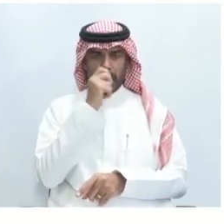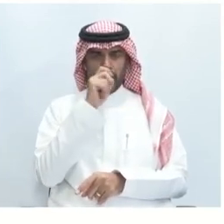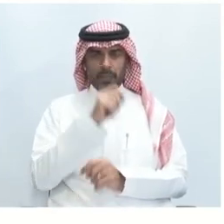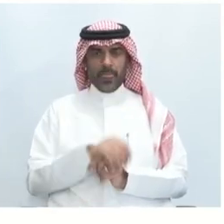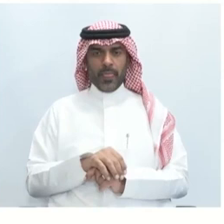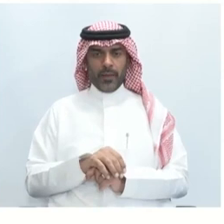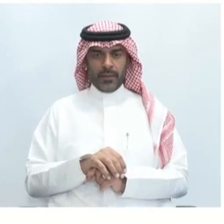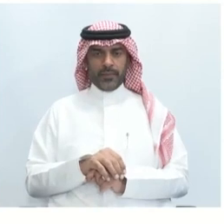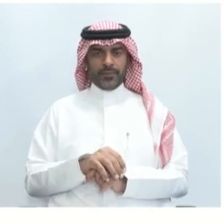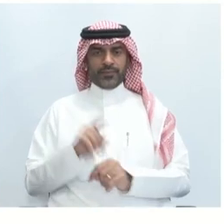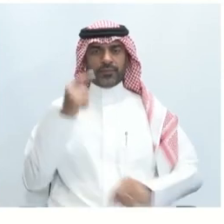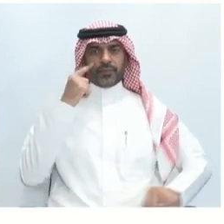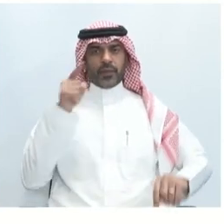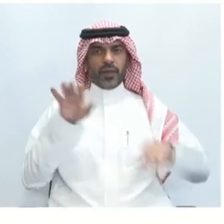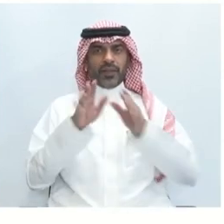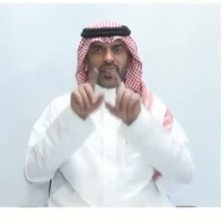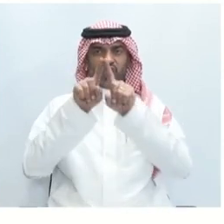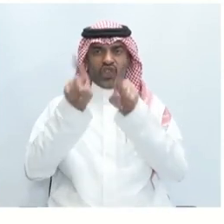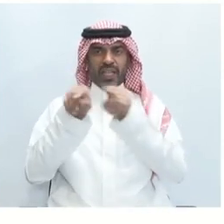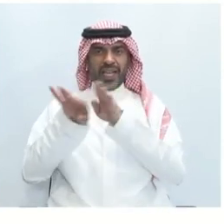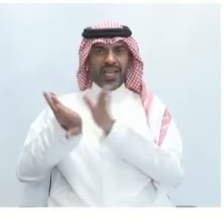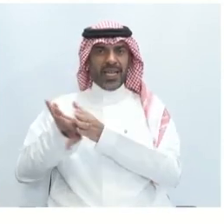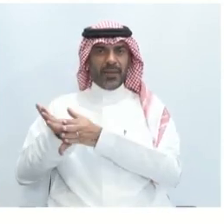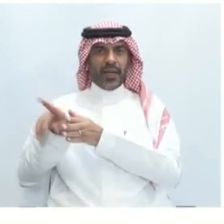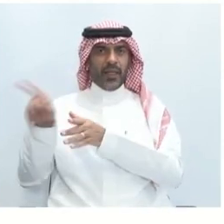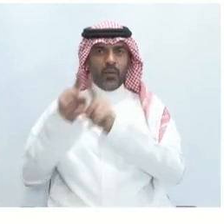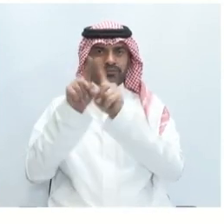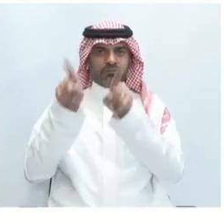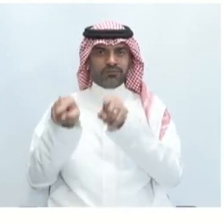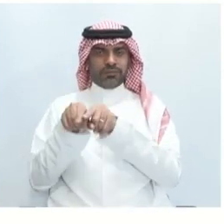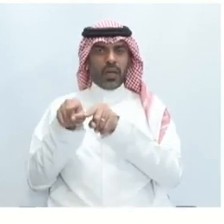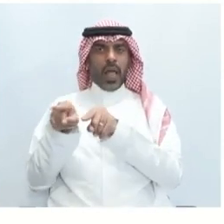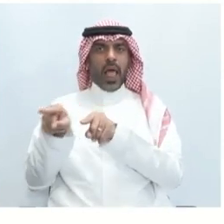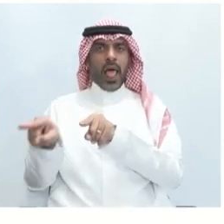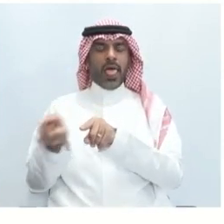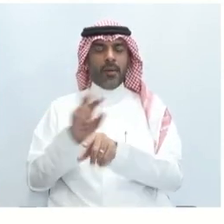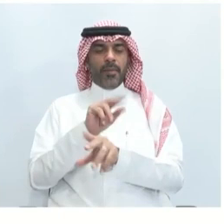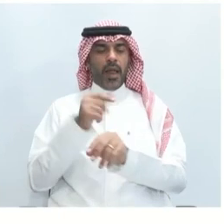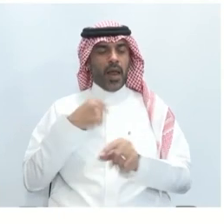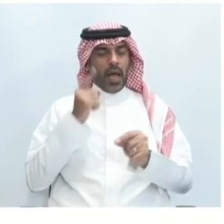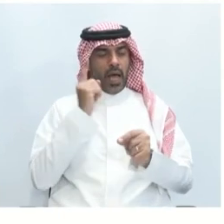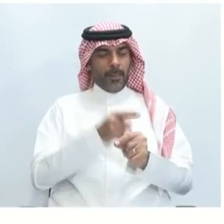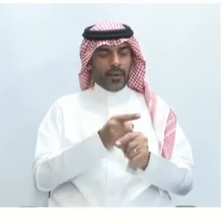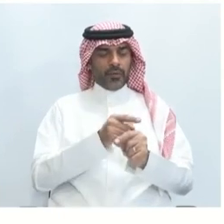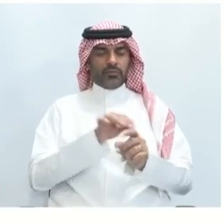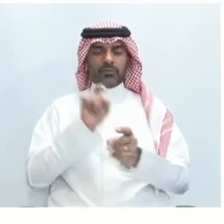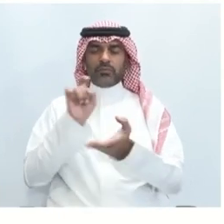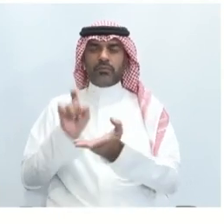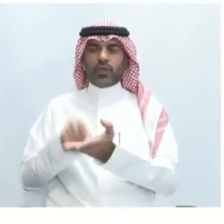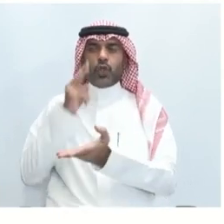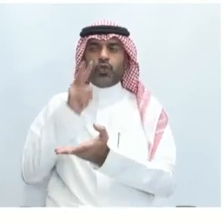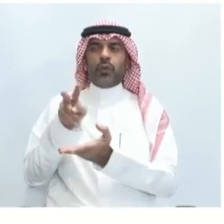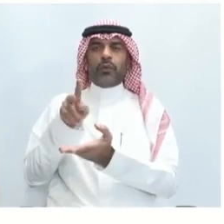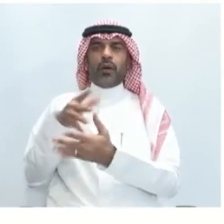لدينا هنا الشاشه اليمنى وهي عباره عن وضع المحاكاه او السيموليشن لدينا